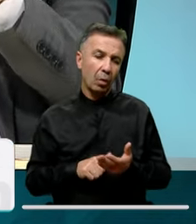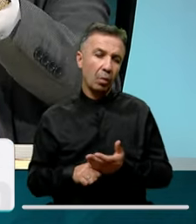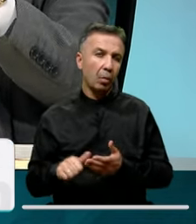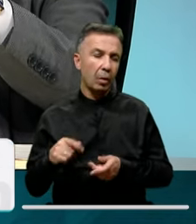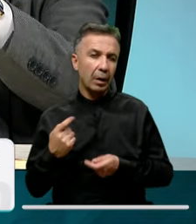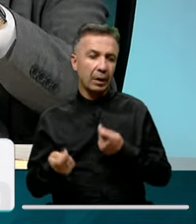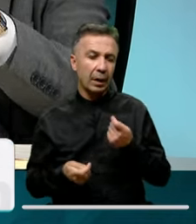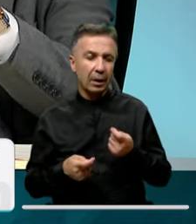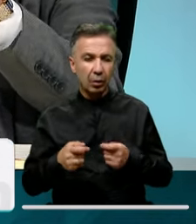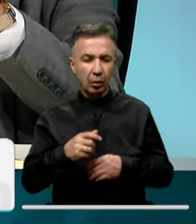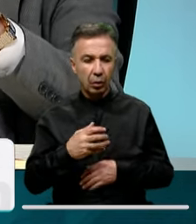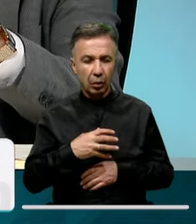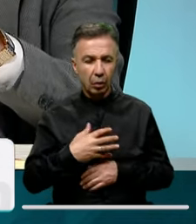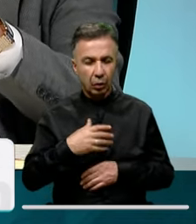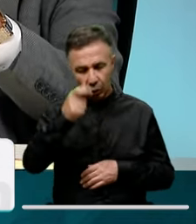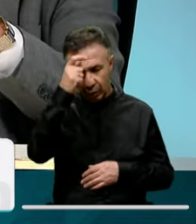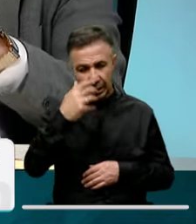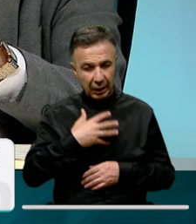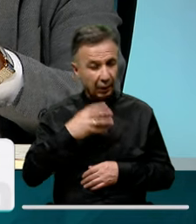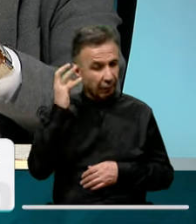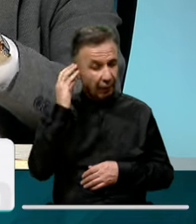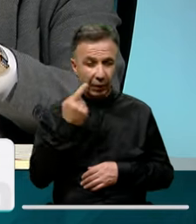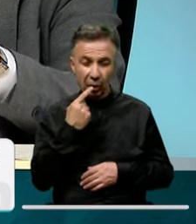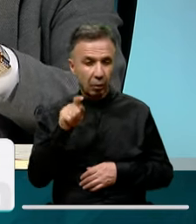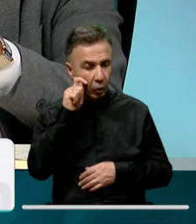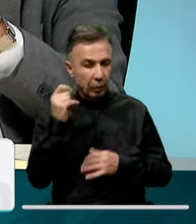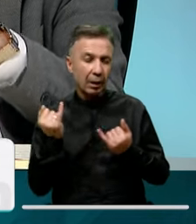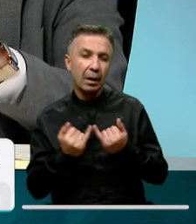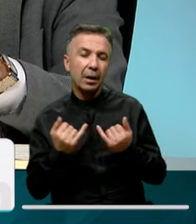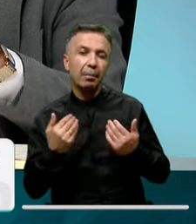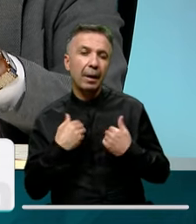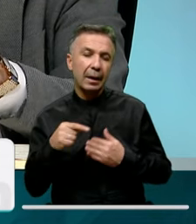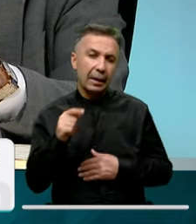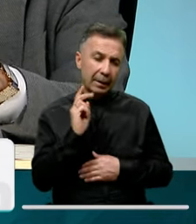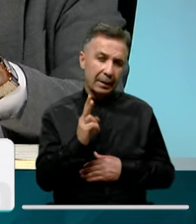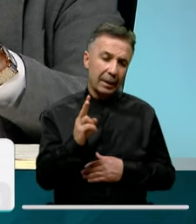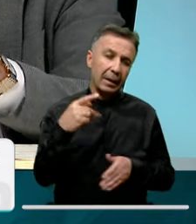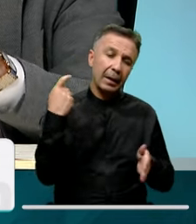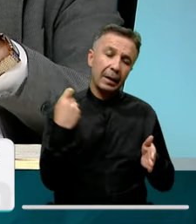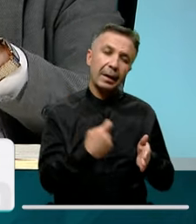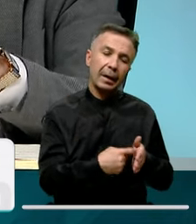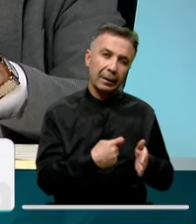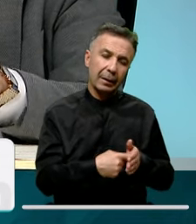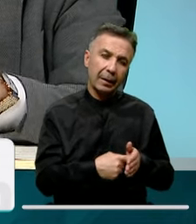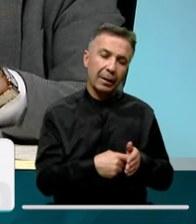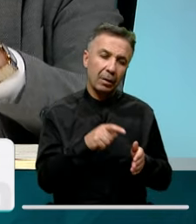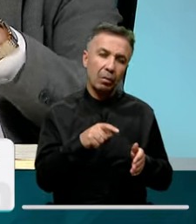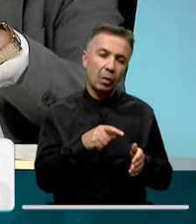işlemler vakıf diyor ki kardeşim, Müslüman kardeşim ben senin adına bu